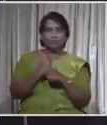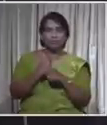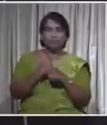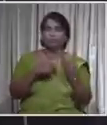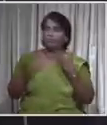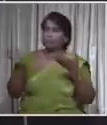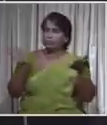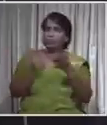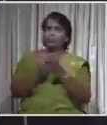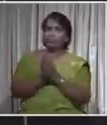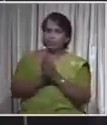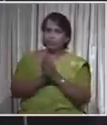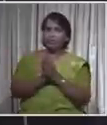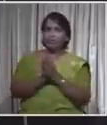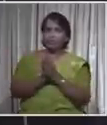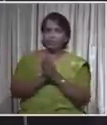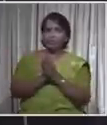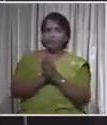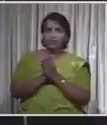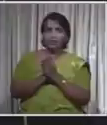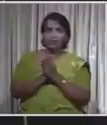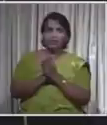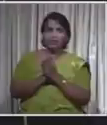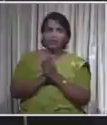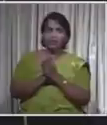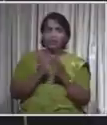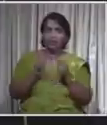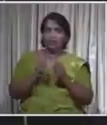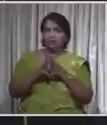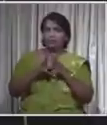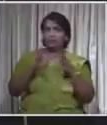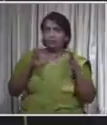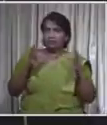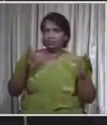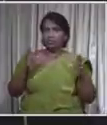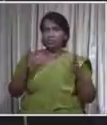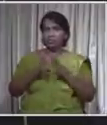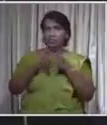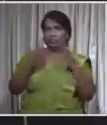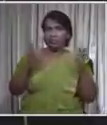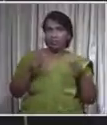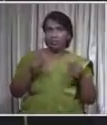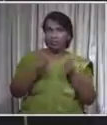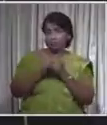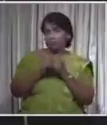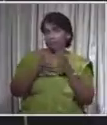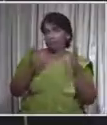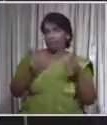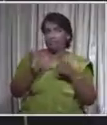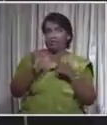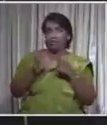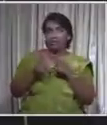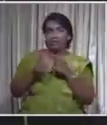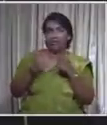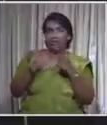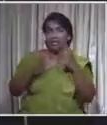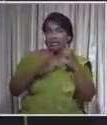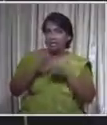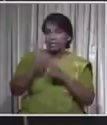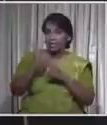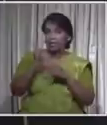මහත්තයා හොඳ පක්ෂයක් එන්න එන්න දැන් වර්ධනය වෙනවා මන්තුම කාලය අවසන් මොකද මේ ලොකු වැකියුම් එකක් තියෙනවා මේ වැකියුම් එක නිසා ජේපී